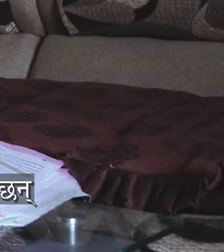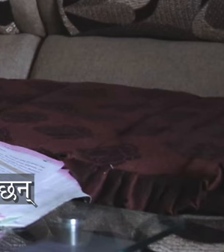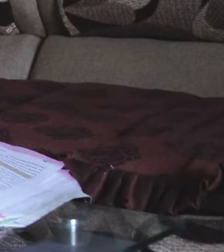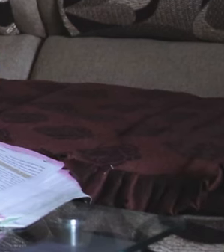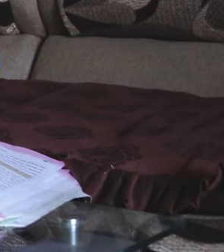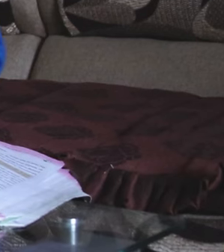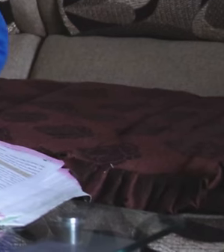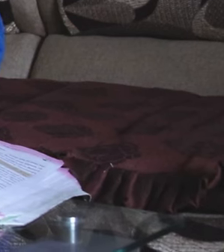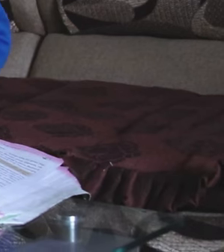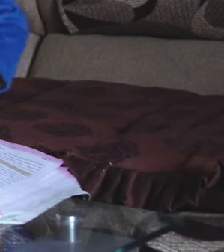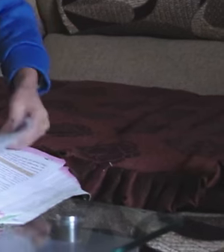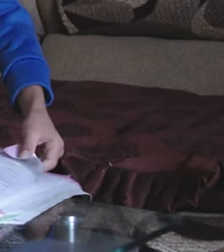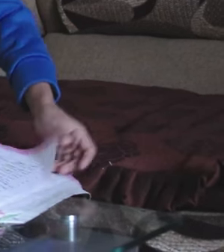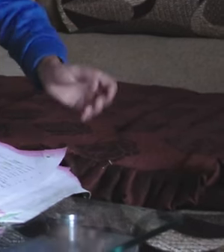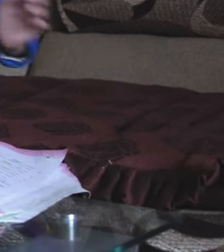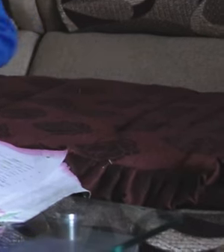Nepal.